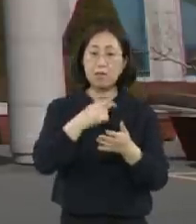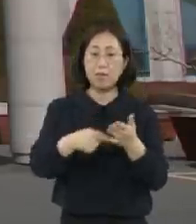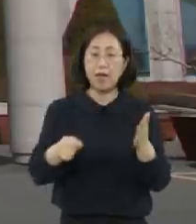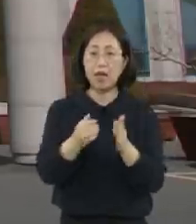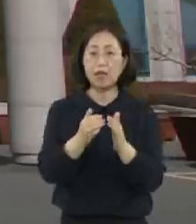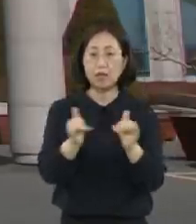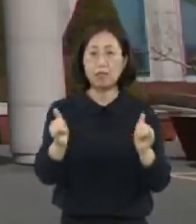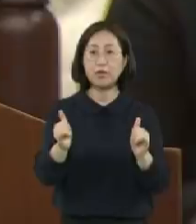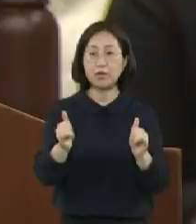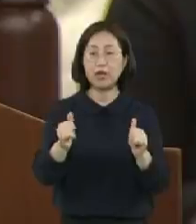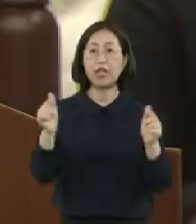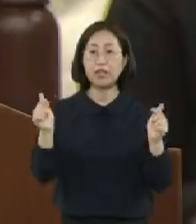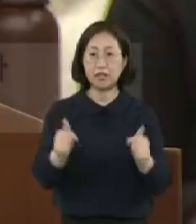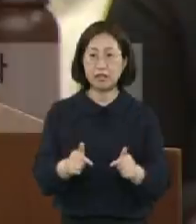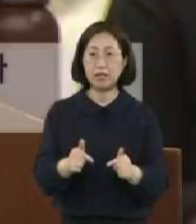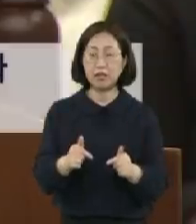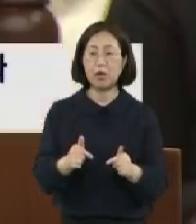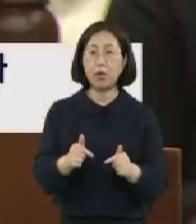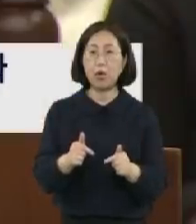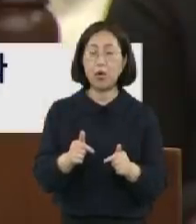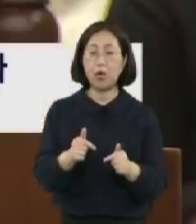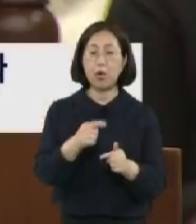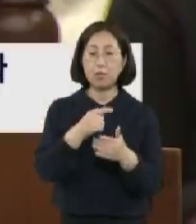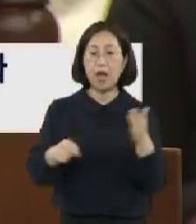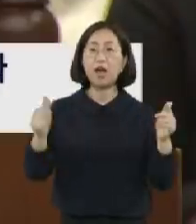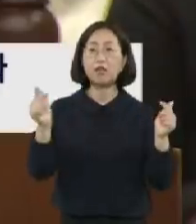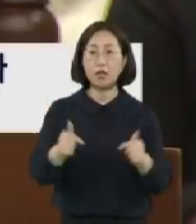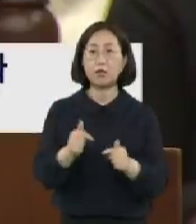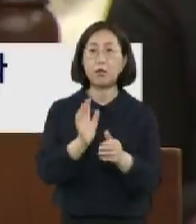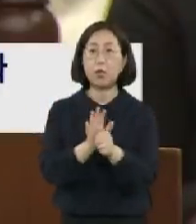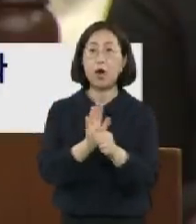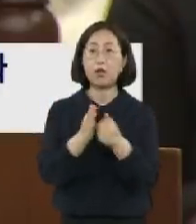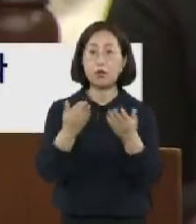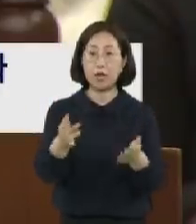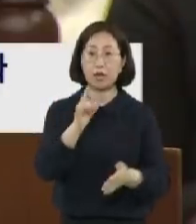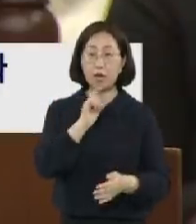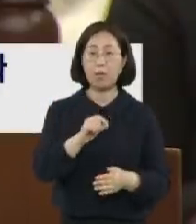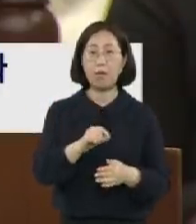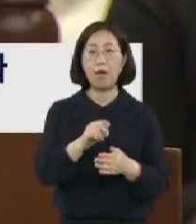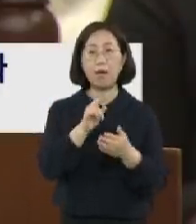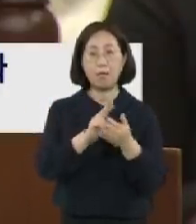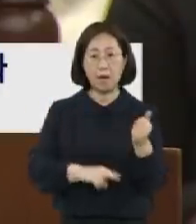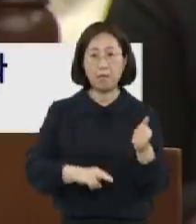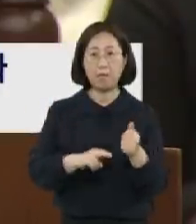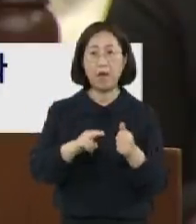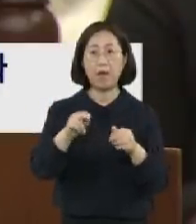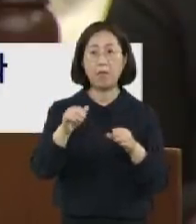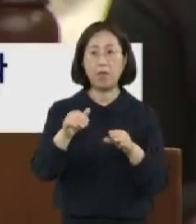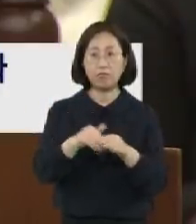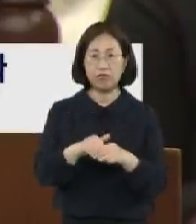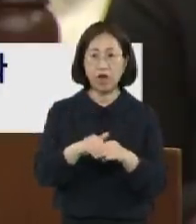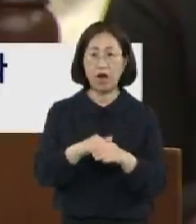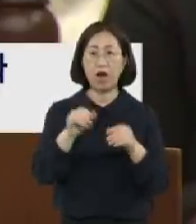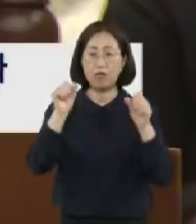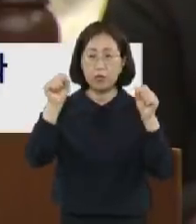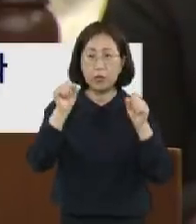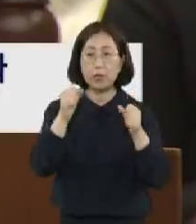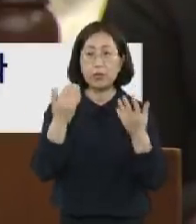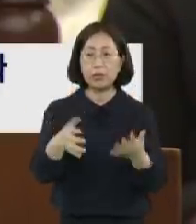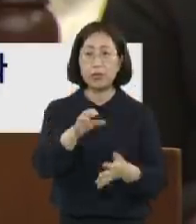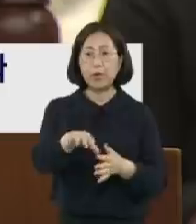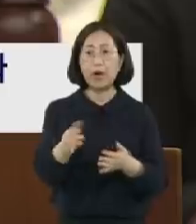밝혔습니다. 판매, 농업, 운동, 휴식 공간이 입주할 수 있는 토지로 계룡시는 LH